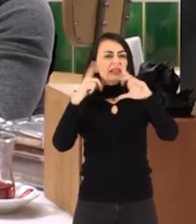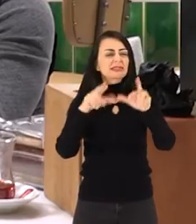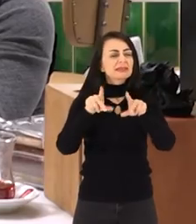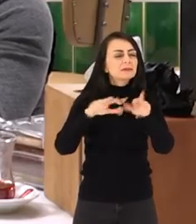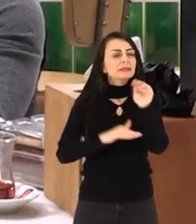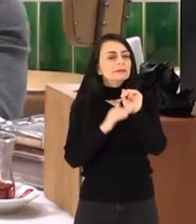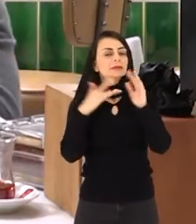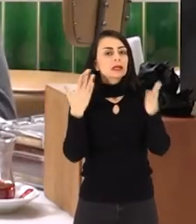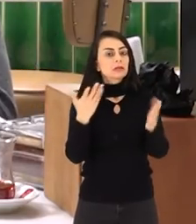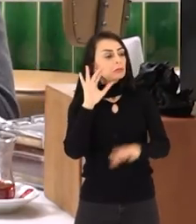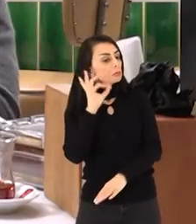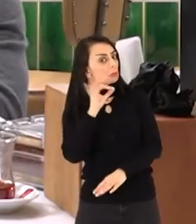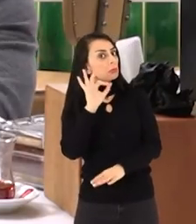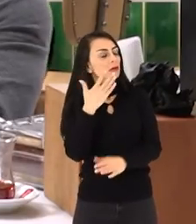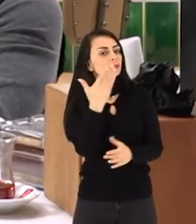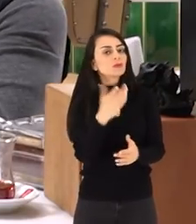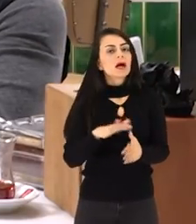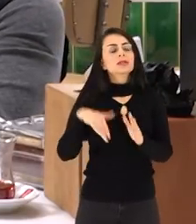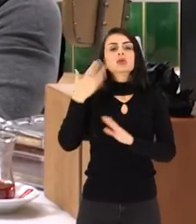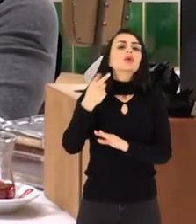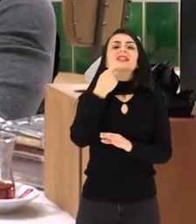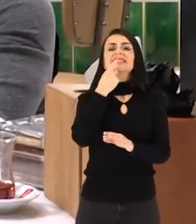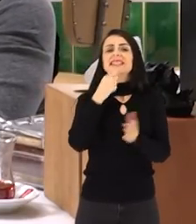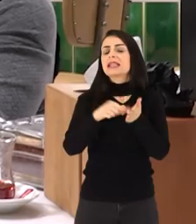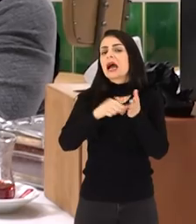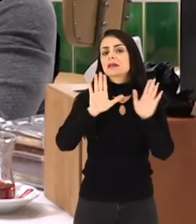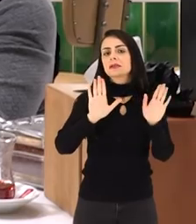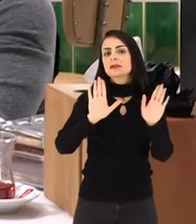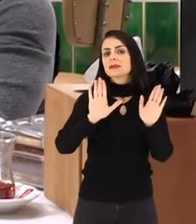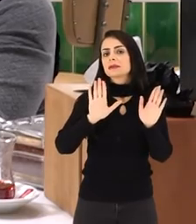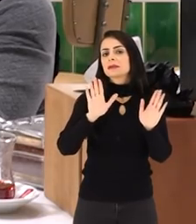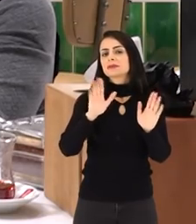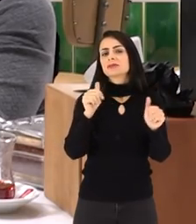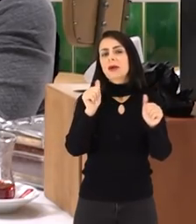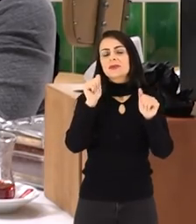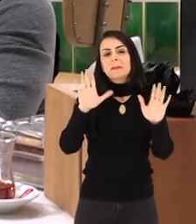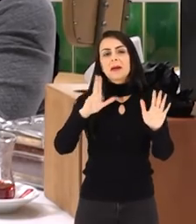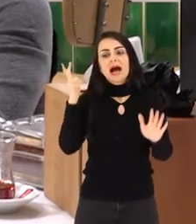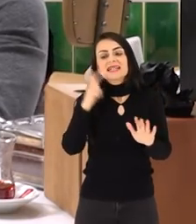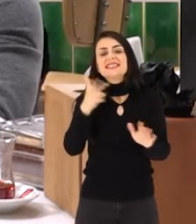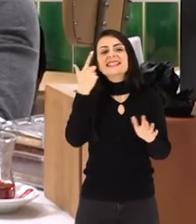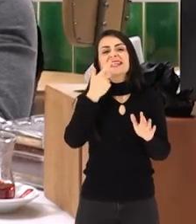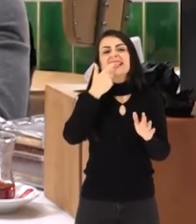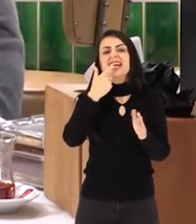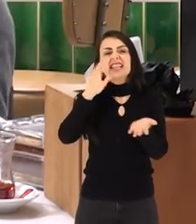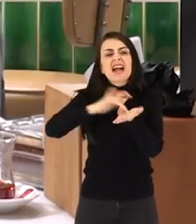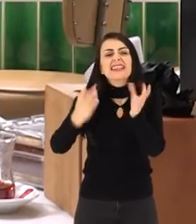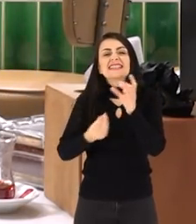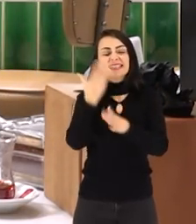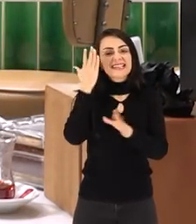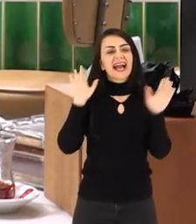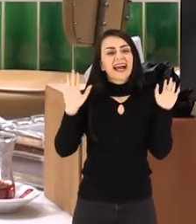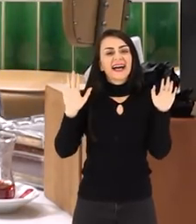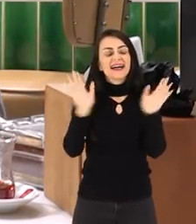evet. Vay anasını. Vallahi. Enteresanmış. Sonra dil tarih. Ta Tamam, hızlı atlayalım. Yaşım da ortaya